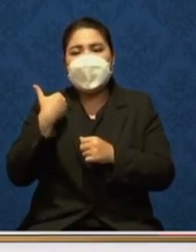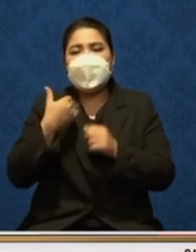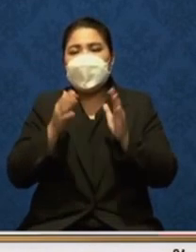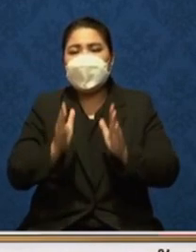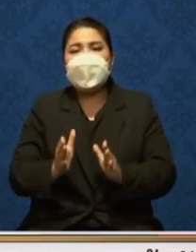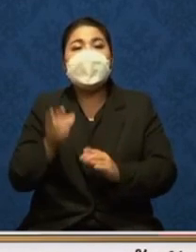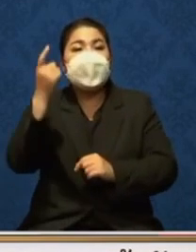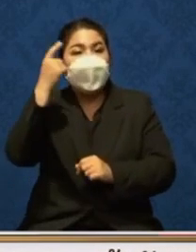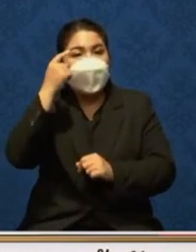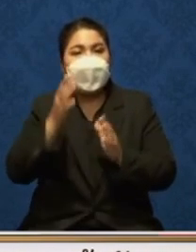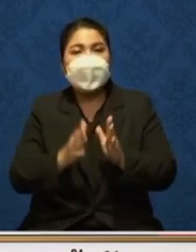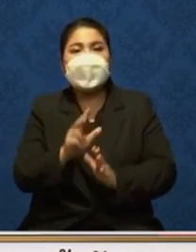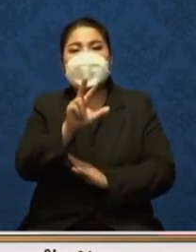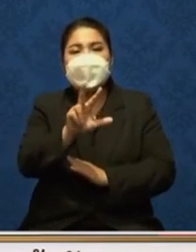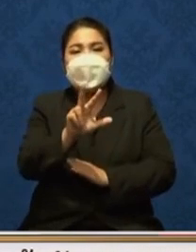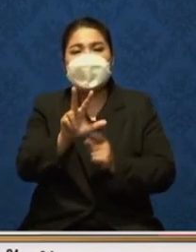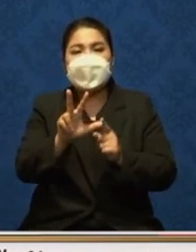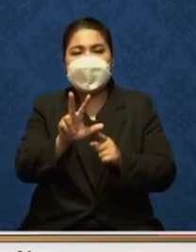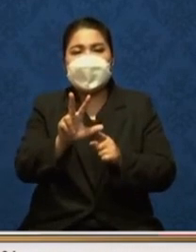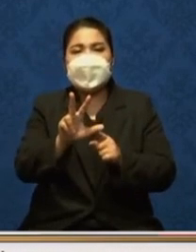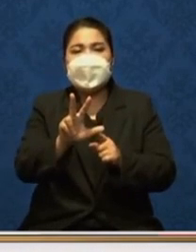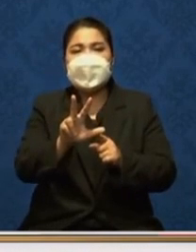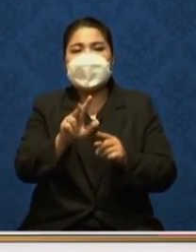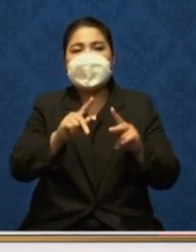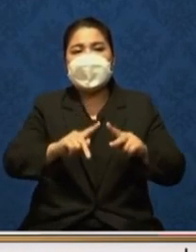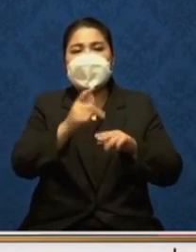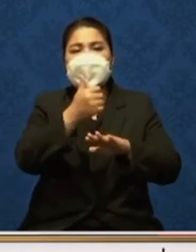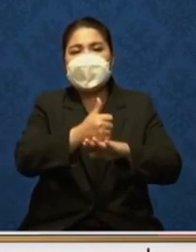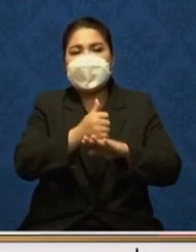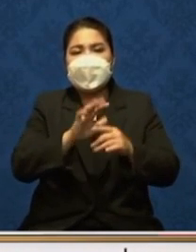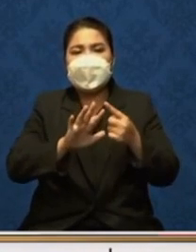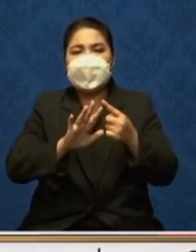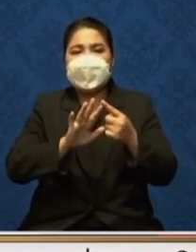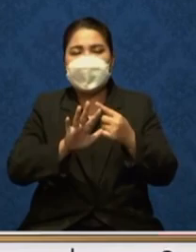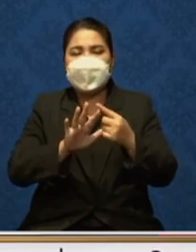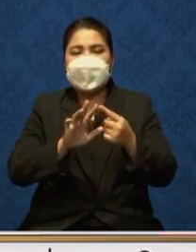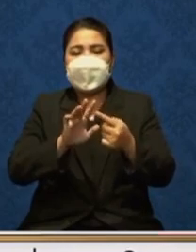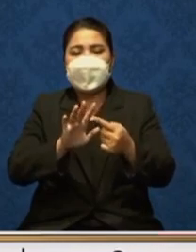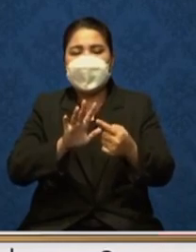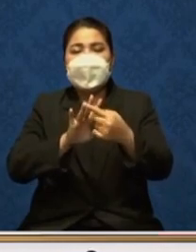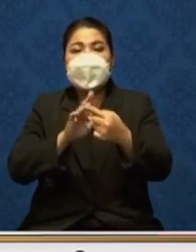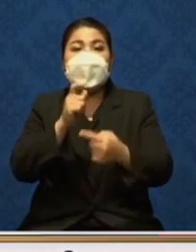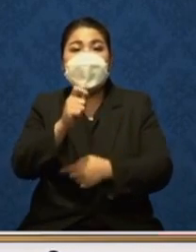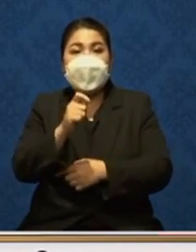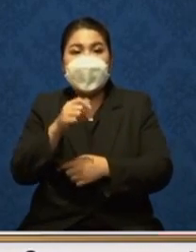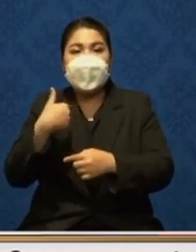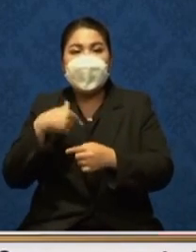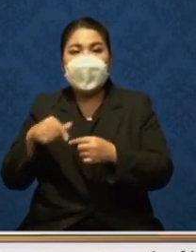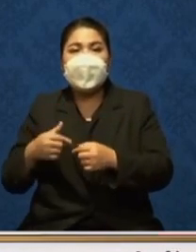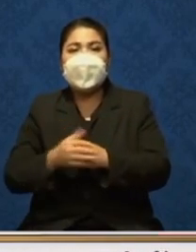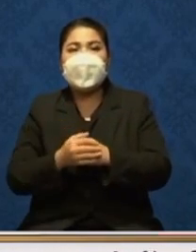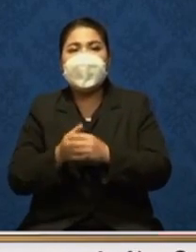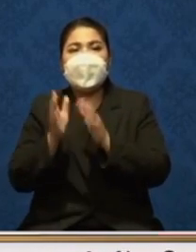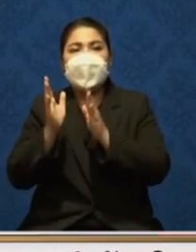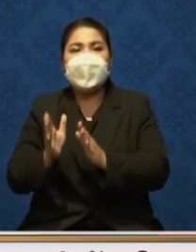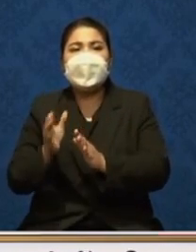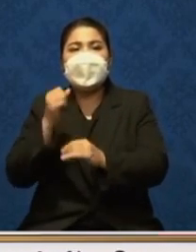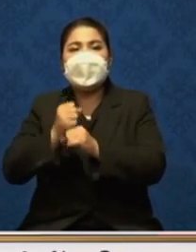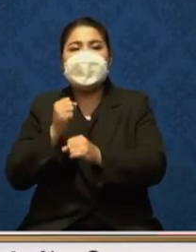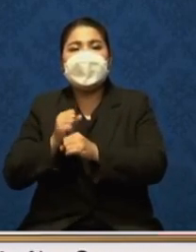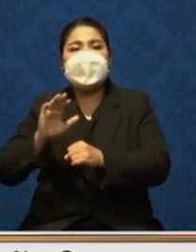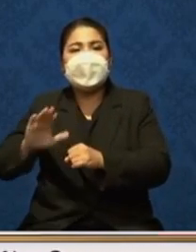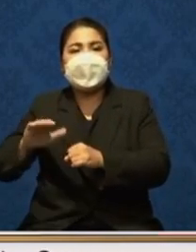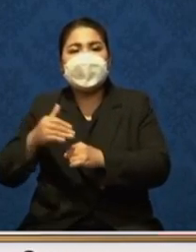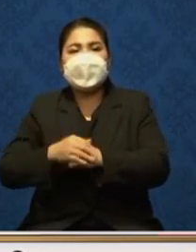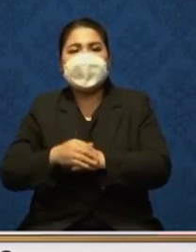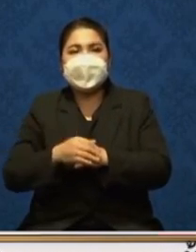ืท่รฐมนตรี ในเอ และผู้สบบญชีของหางห้นส่นที่ถือสิ่งที่เรีกวากรมาฐธ่การ ของหหนส่ว